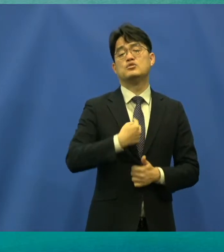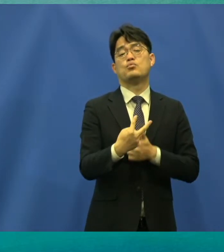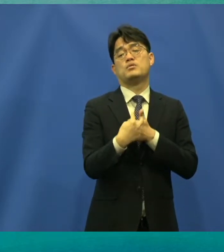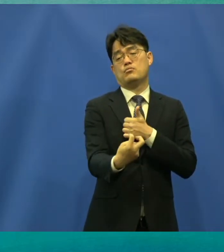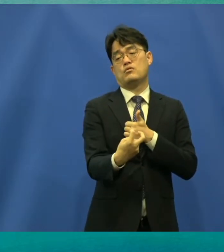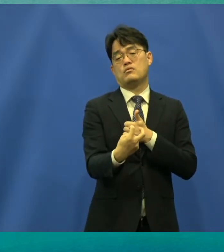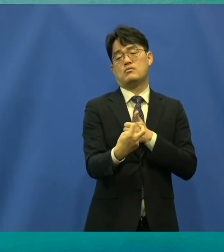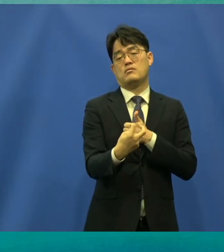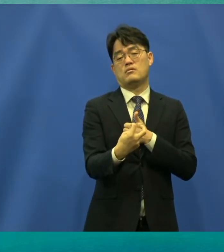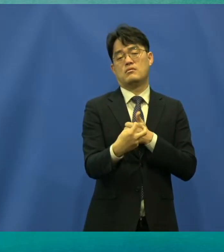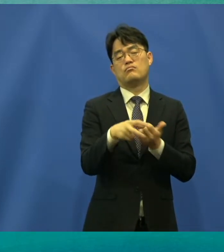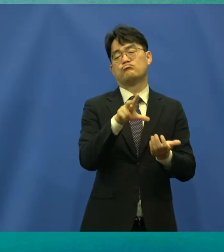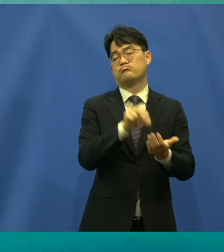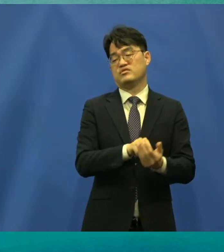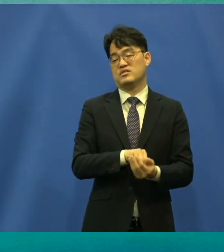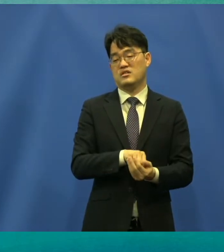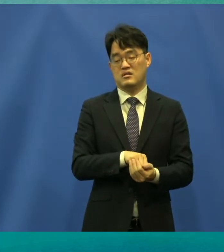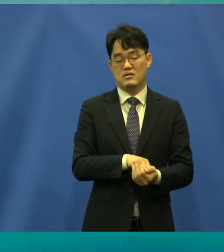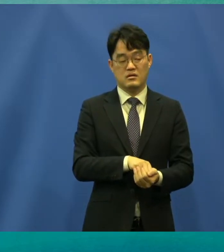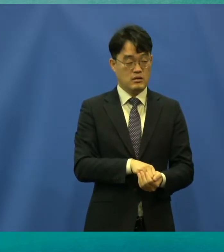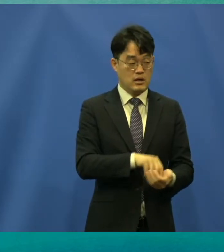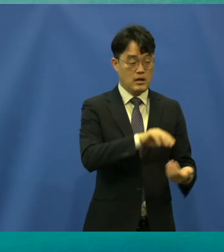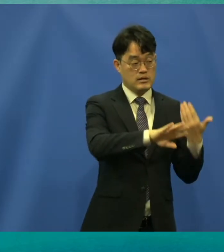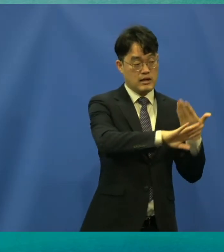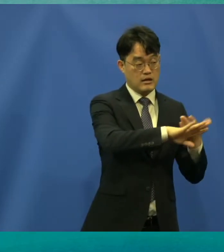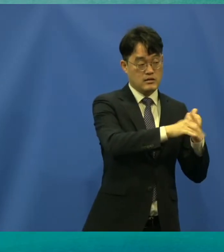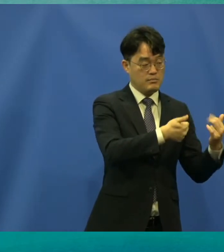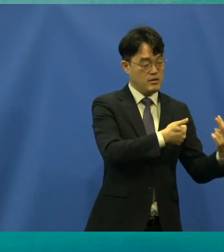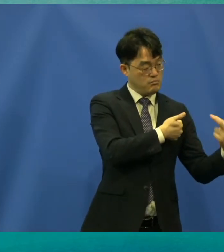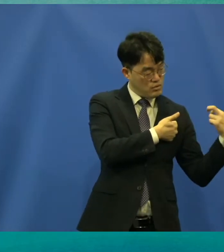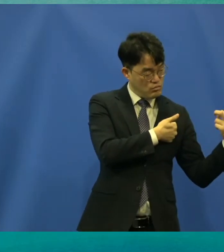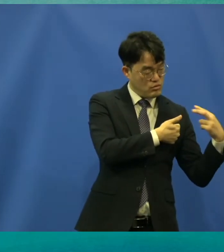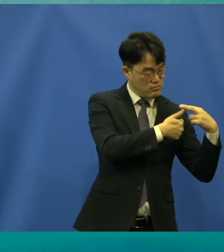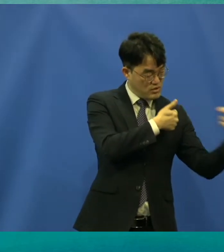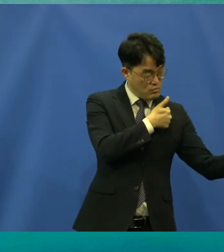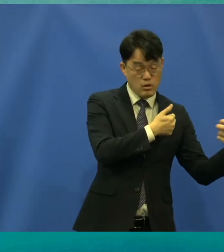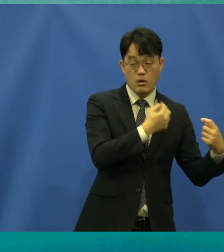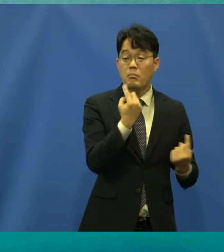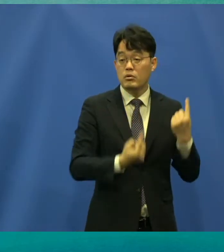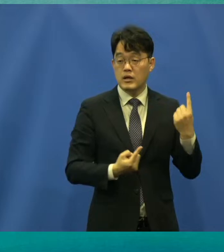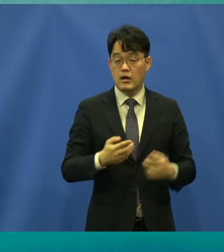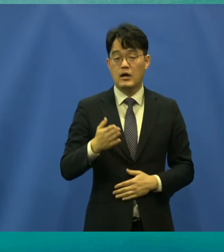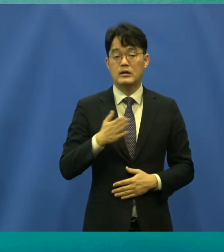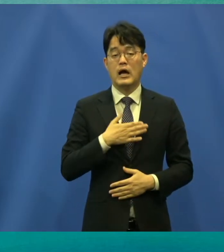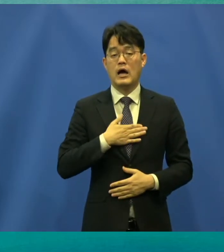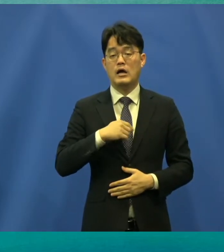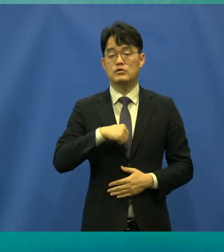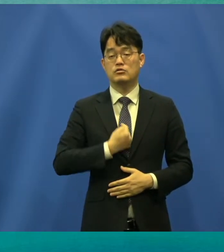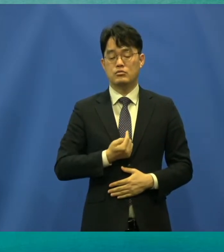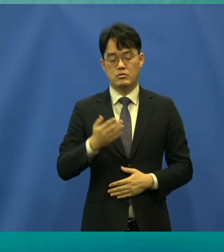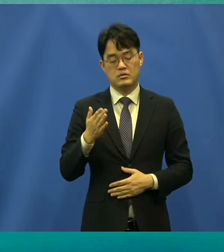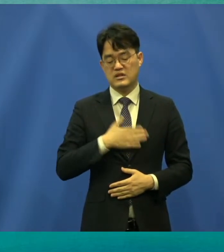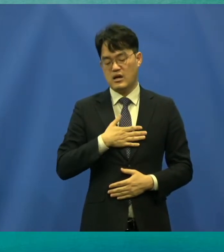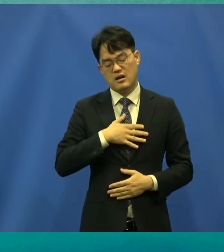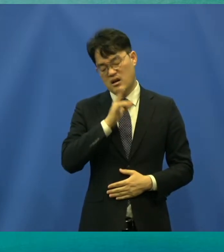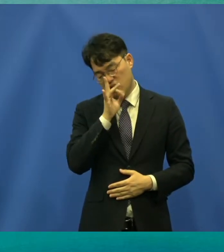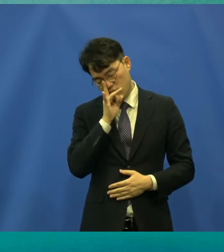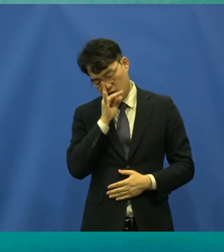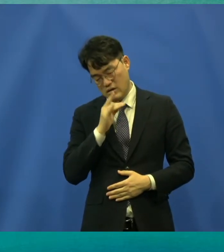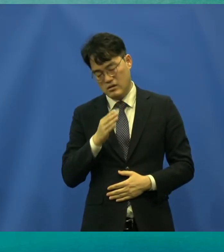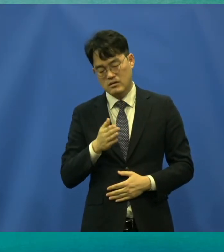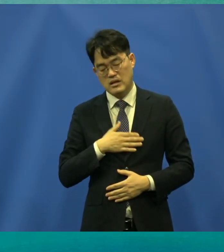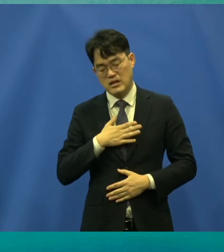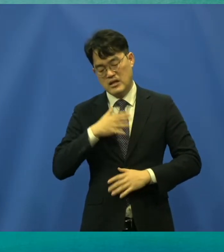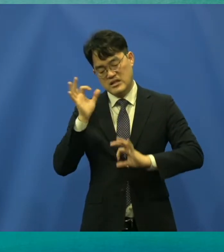다른 사람이 넌 안 돼 라는 말보다 더 무서운 말이 뭔지 아세요? 내가 나에게 넌 안 돼.